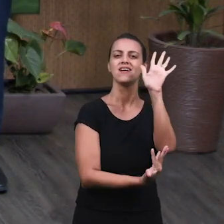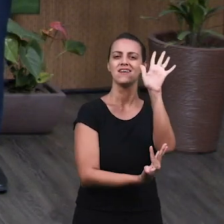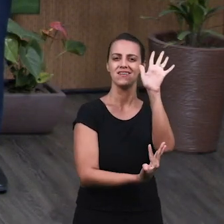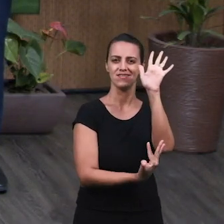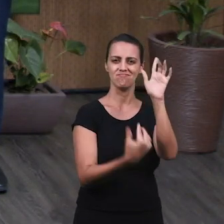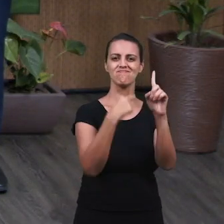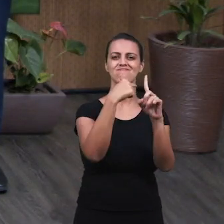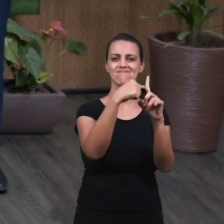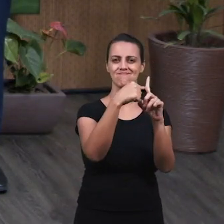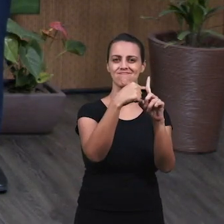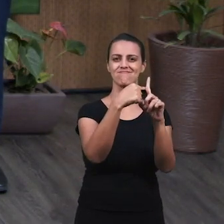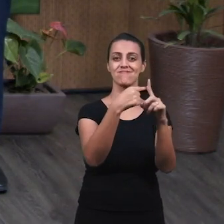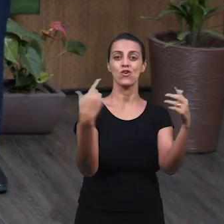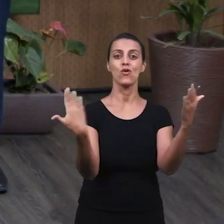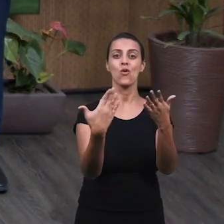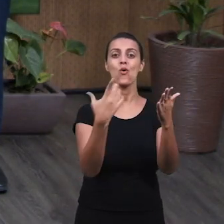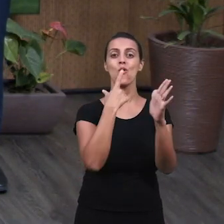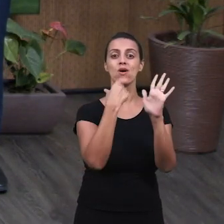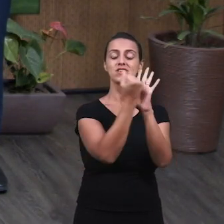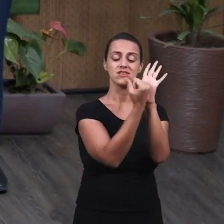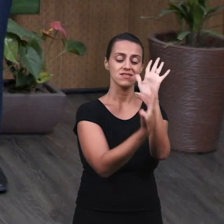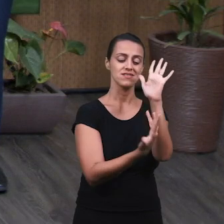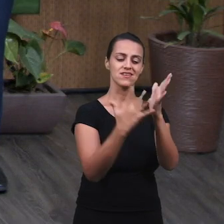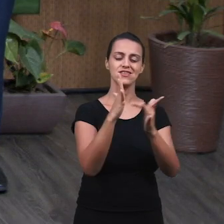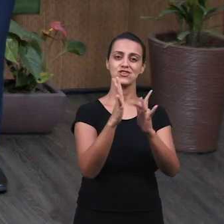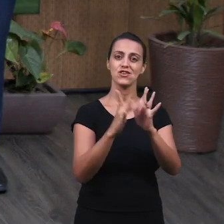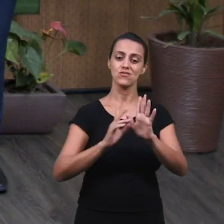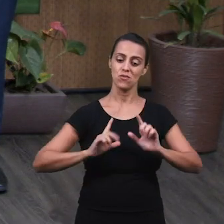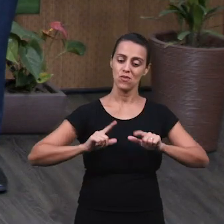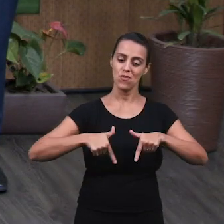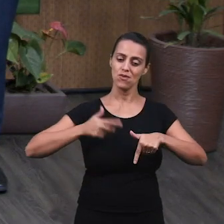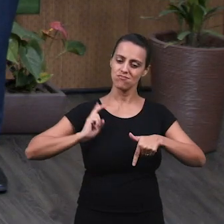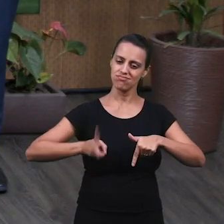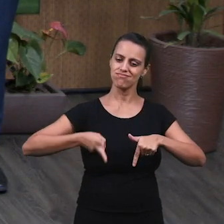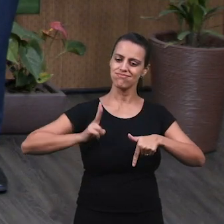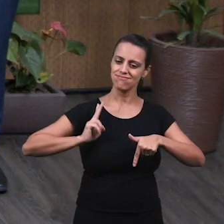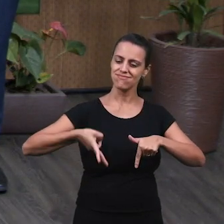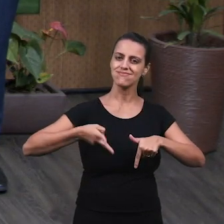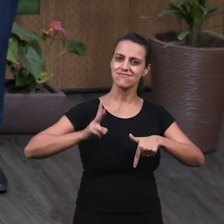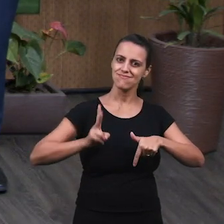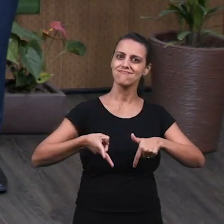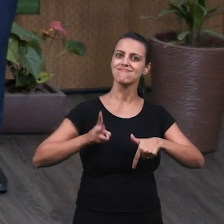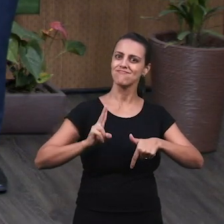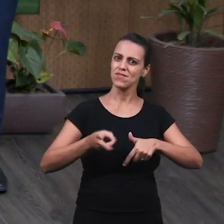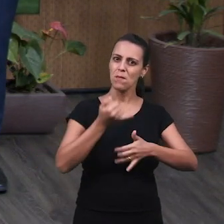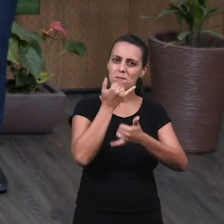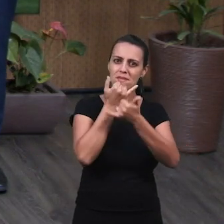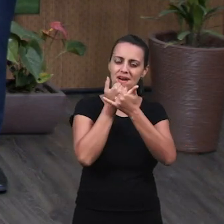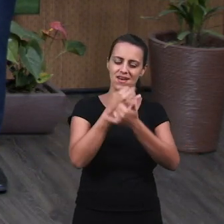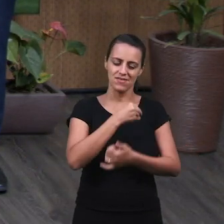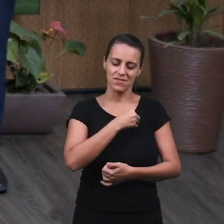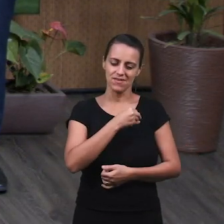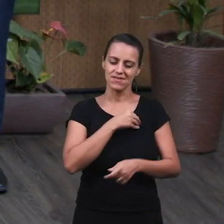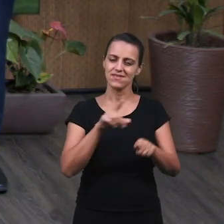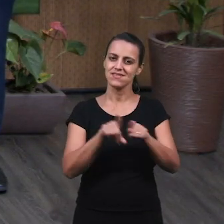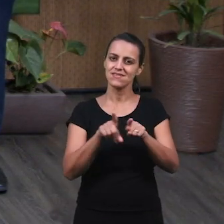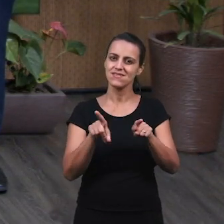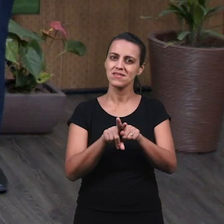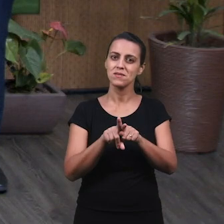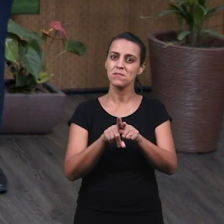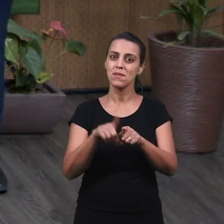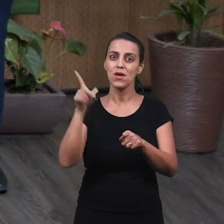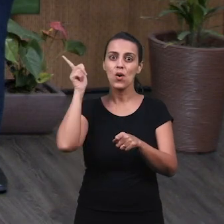continue à agir pour le pardon des péchés et pour accès à la présence de Dieu. Ce qui